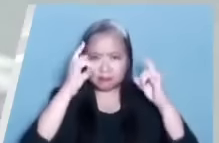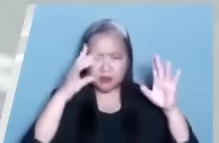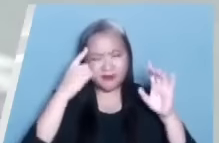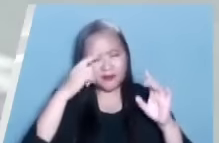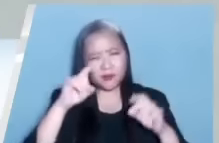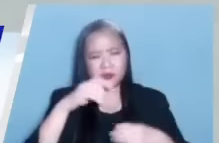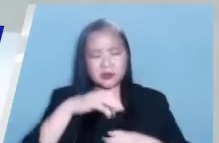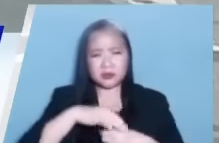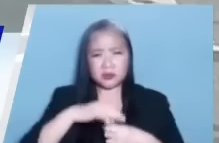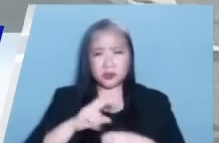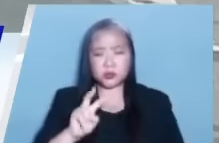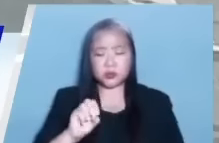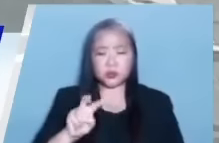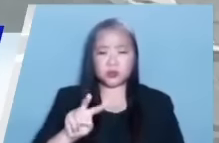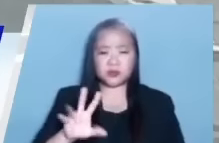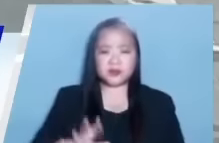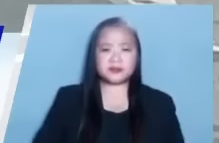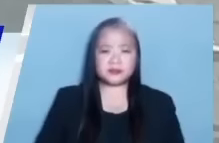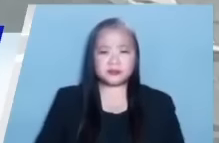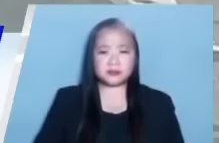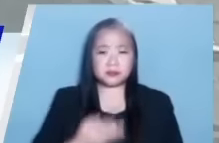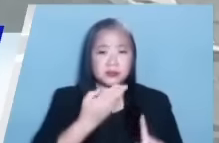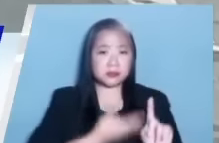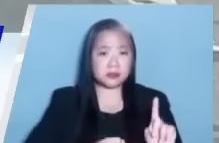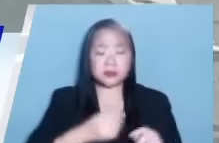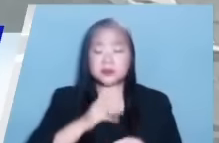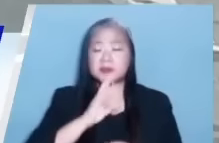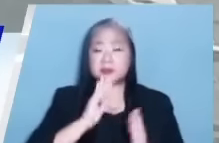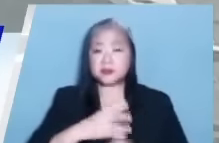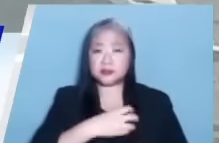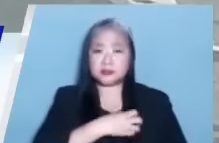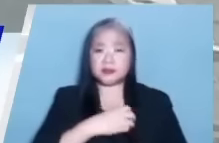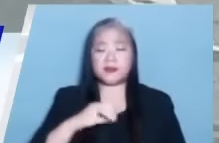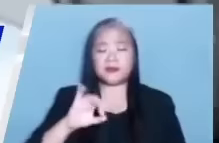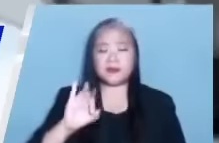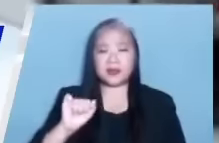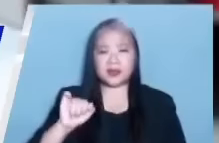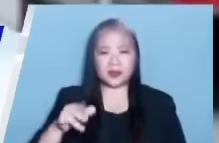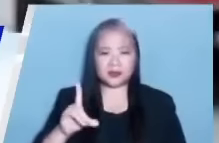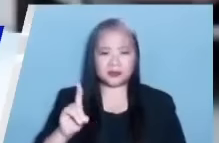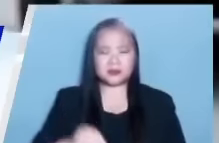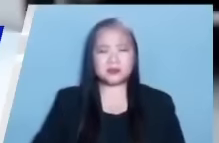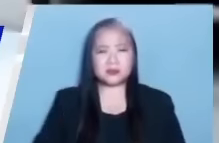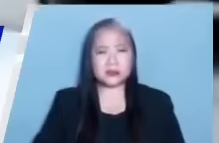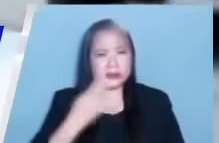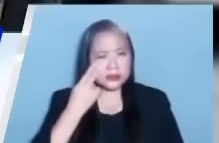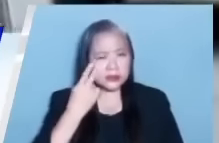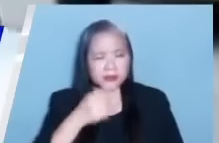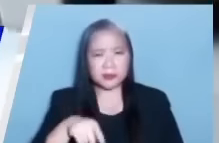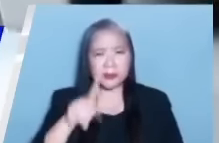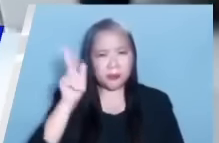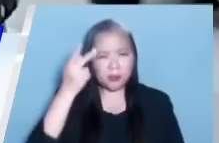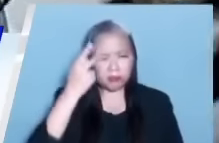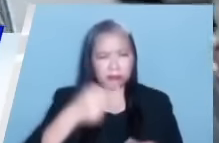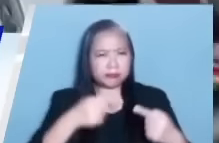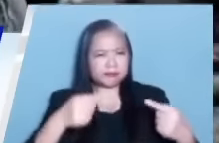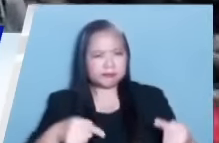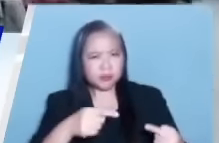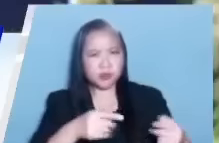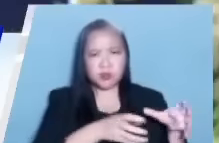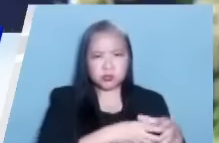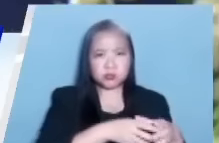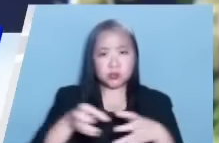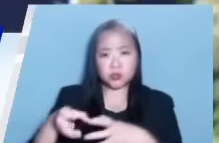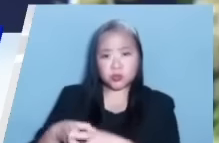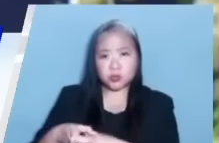PNP spokesperson Police Colonel Gene Fajardo, kabilang sa mga tinitingnan ng political rivalry sa lugar, pati ang presence sa mga